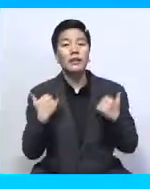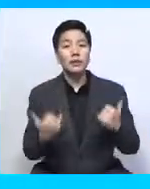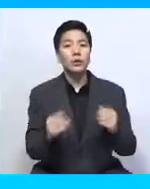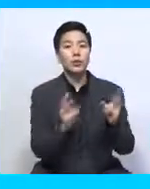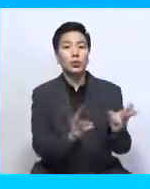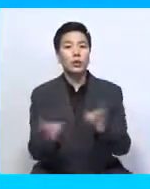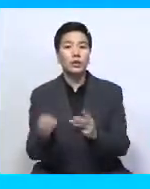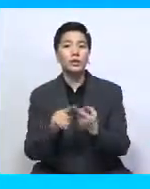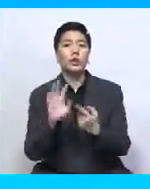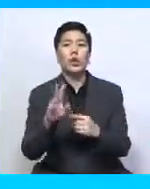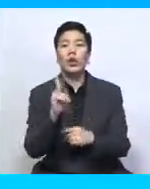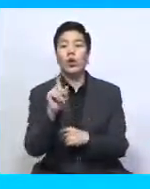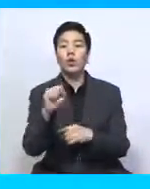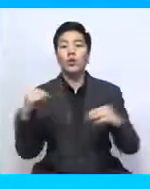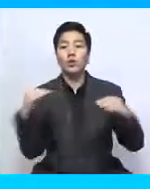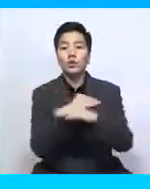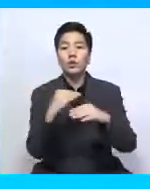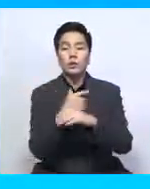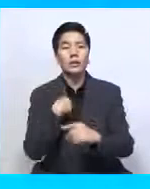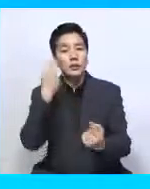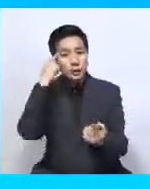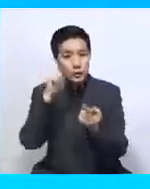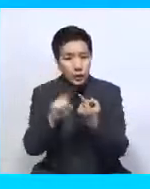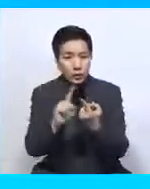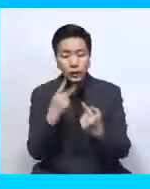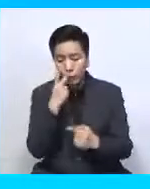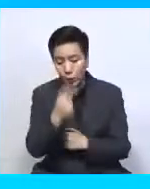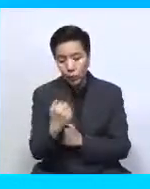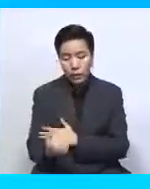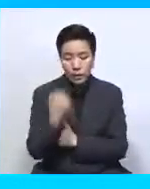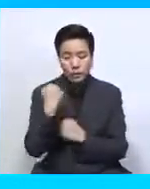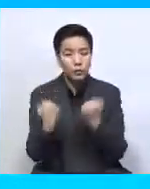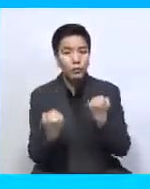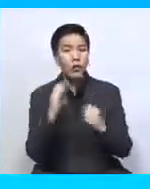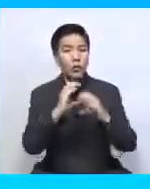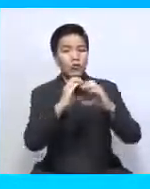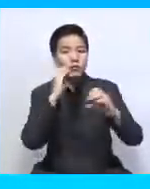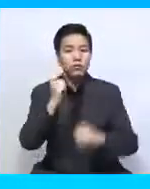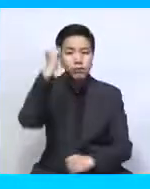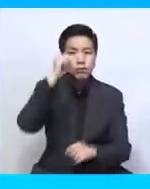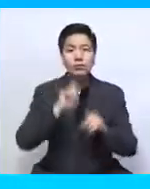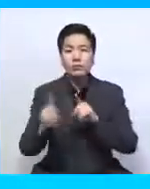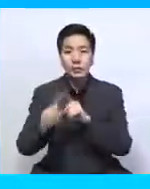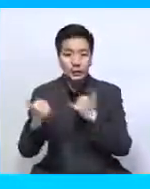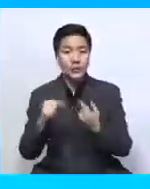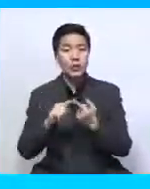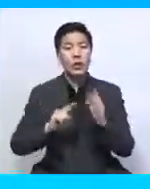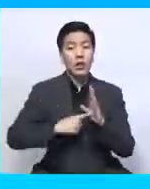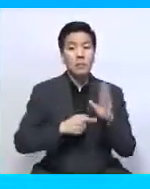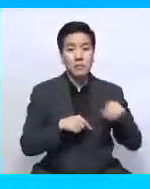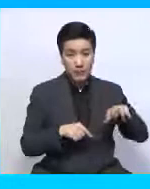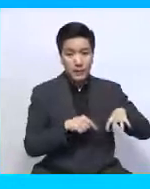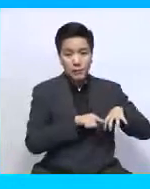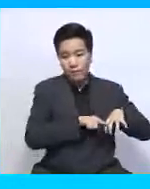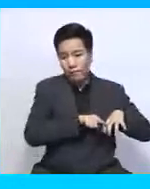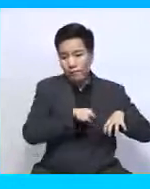ต่างๆนะครับของกรมการขนส่งทางบกก็ตอนนี้เน้นนะครับไปที่การตรวจเข้มรถโดยสารสาธารณะทั่วประเทศนะครับก็เป็นไปตั้งแต่ต้นทาง